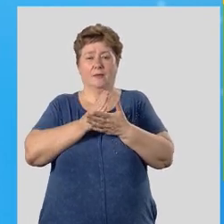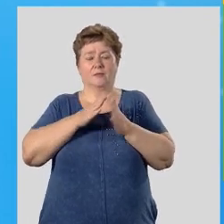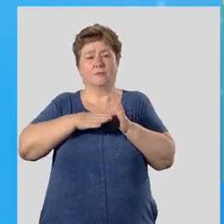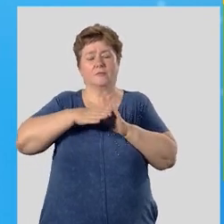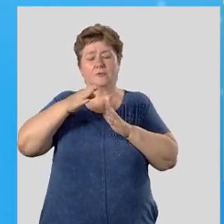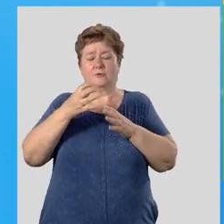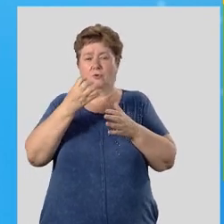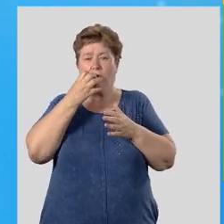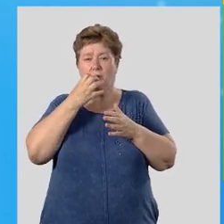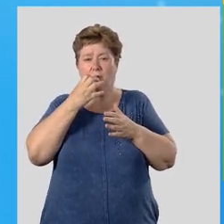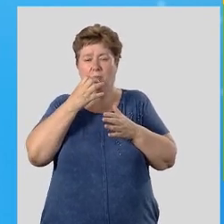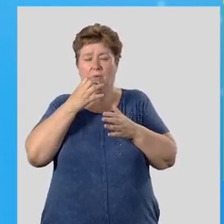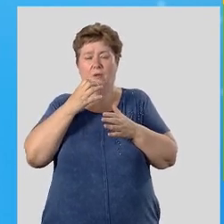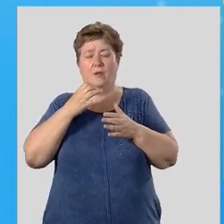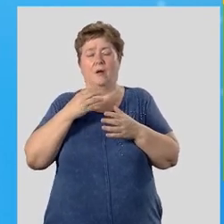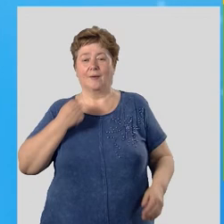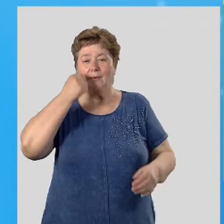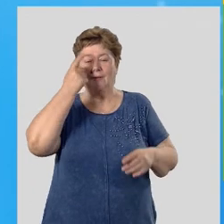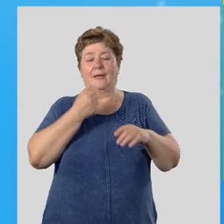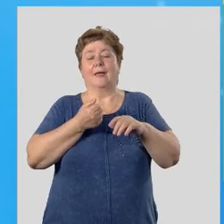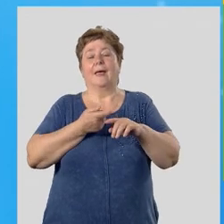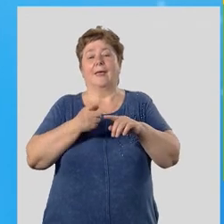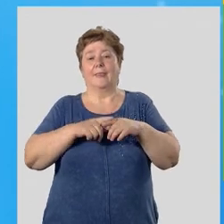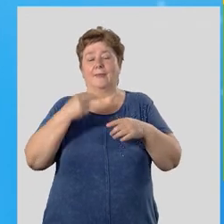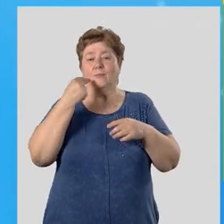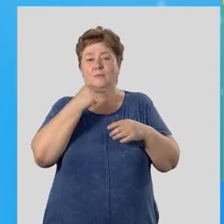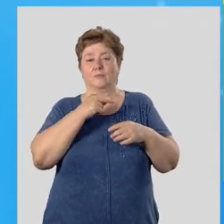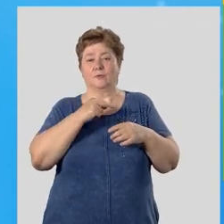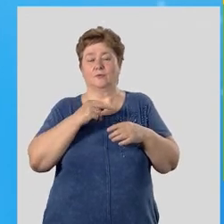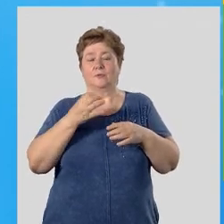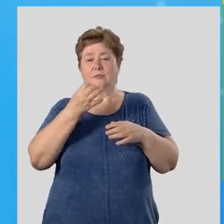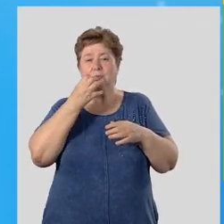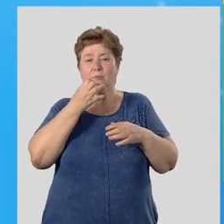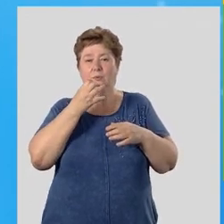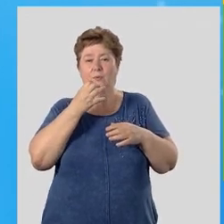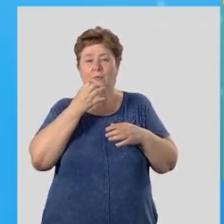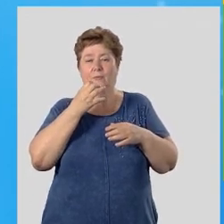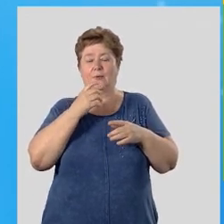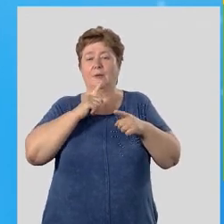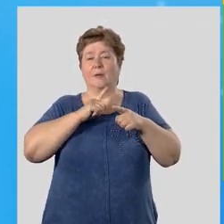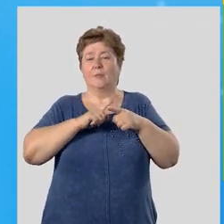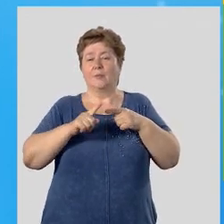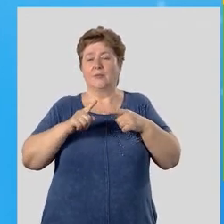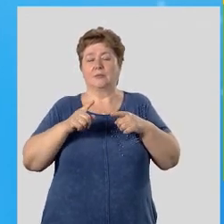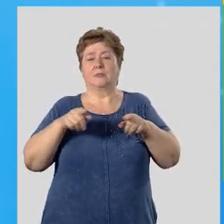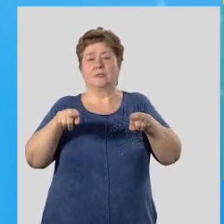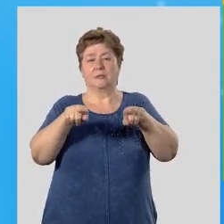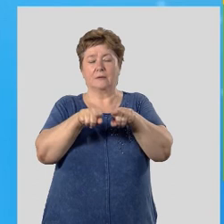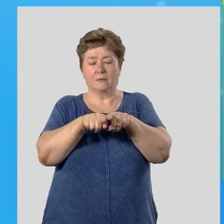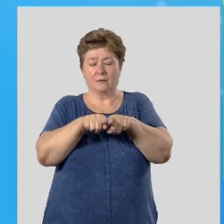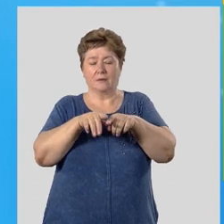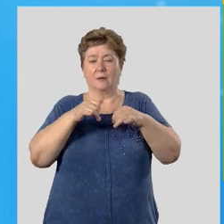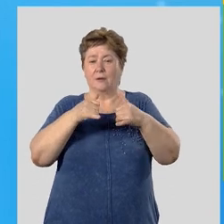высокой теплопроводностью. Благодаря этому свойству тепло быстро и